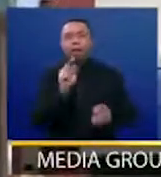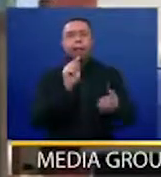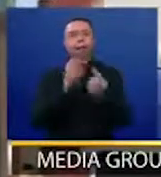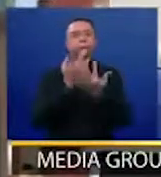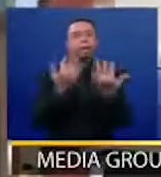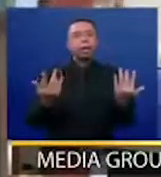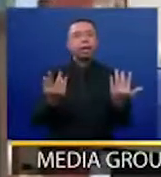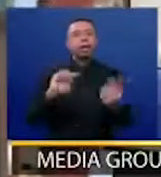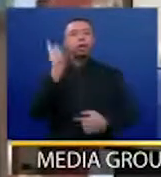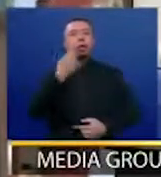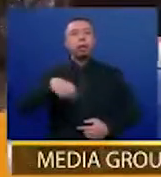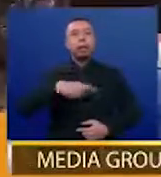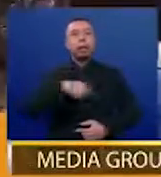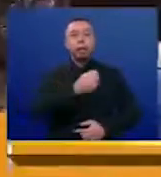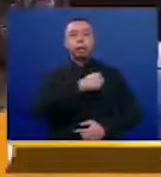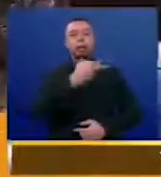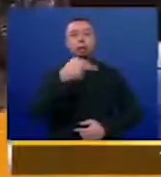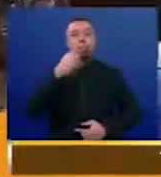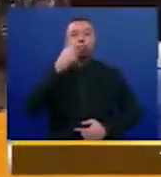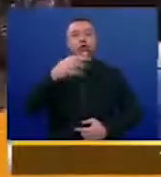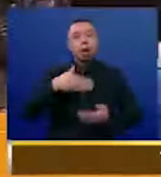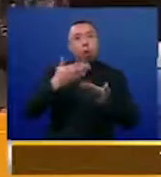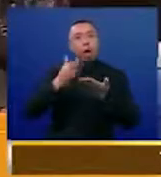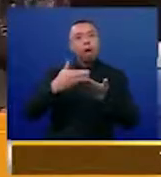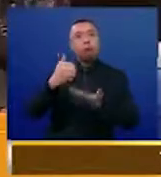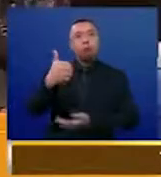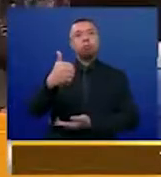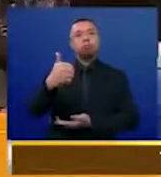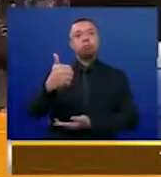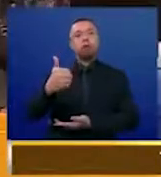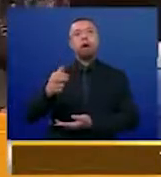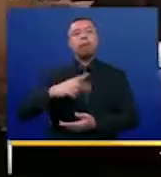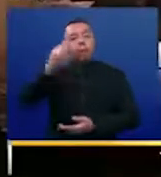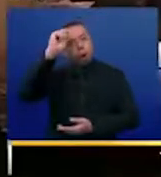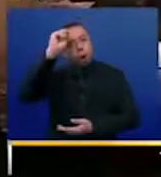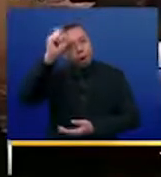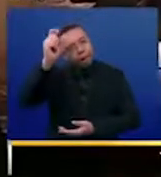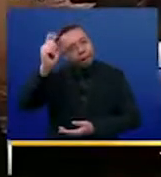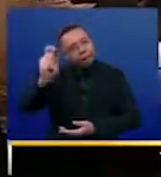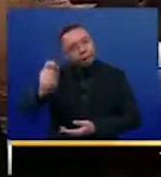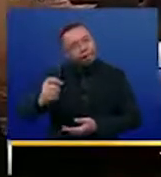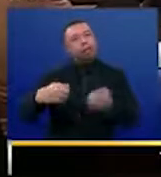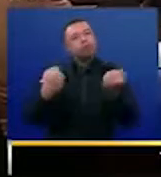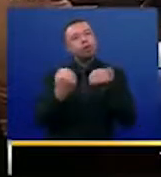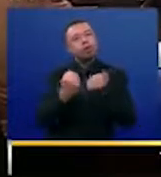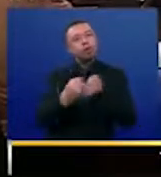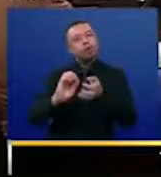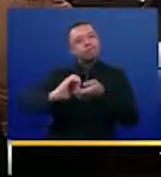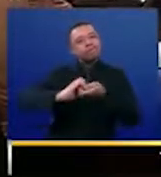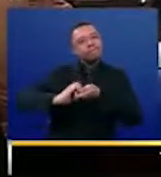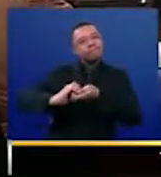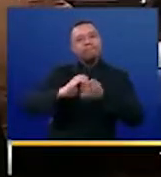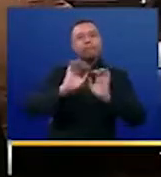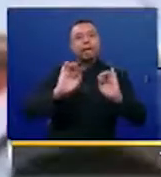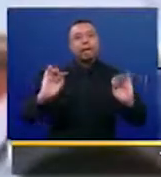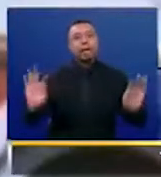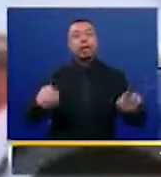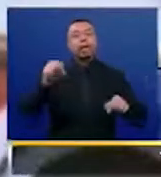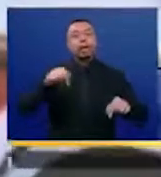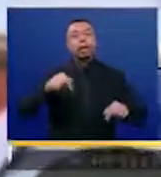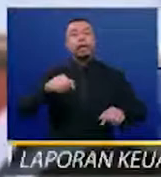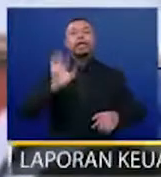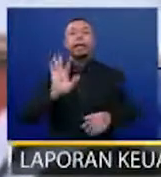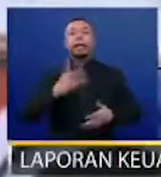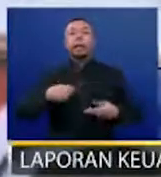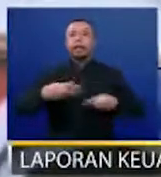kita ini bangsa Indonesia punya warisan Luhur tenggang rasa tepo seliro gotong-royong dan seterusnya yang ini akan